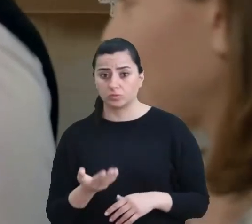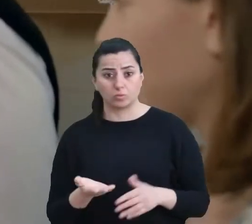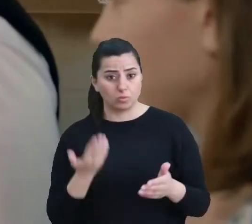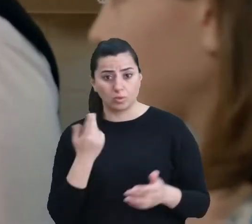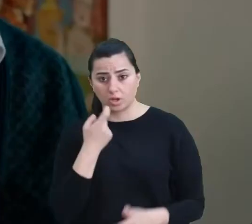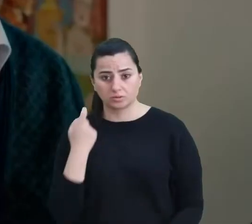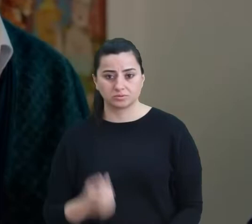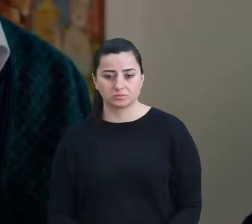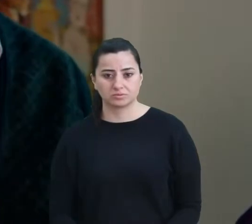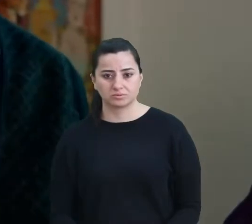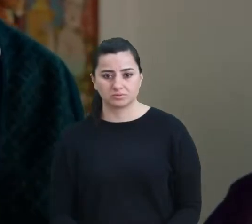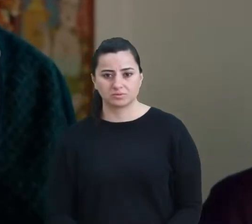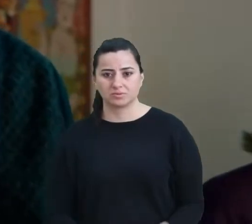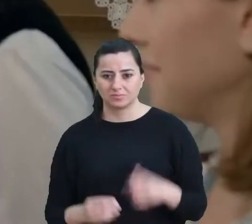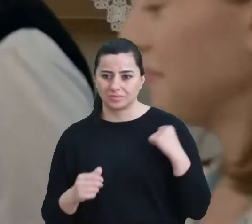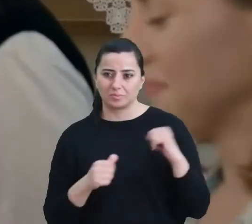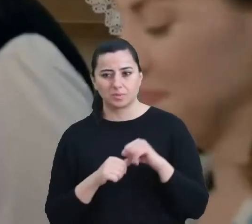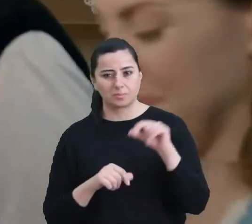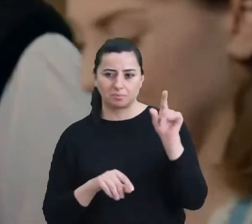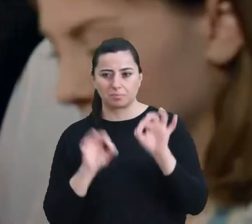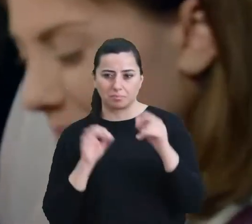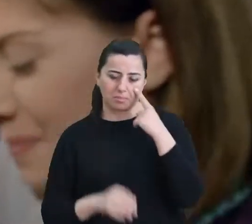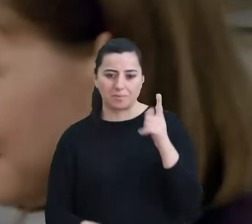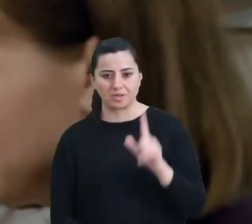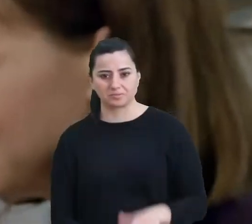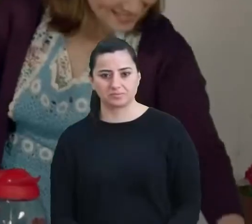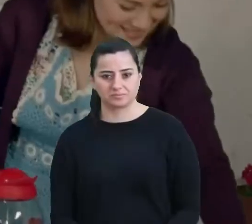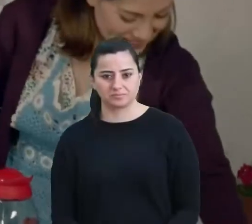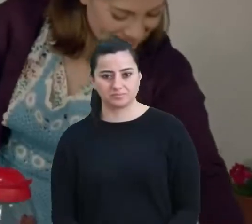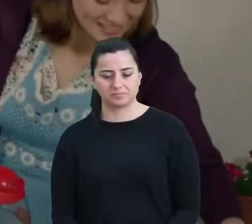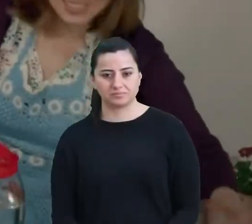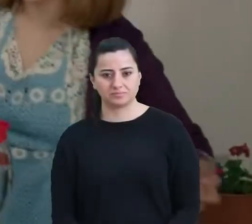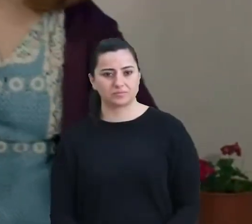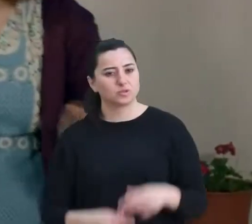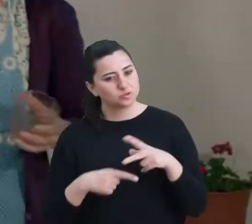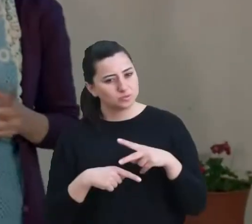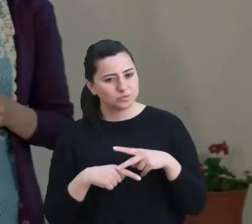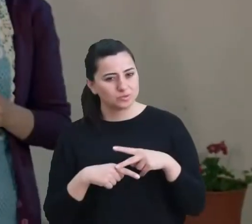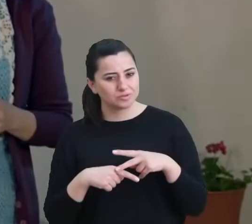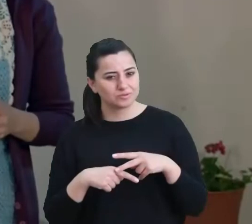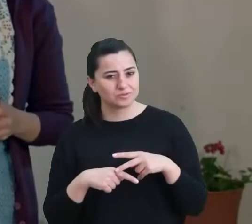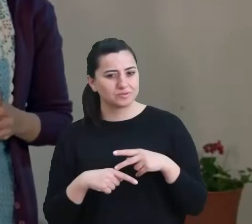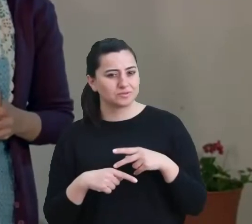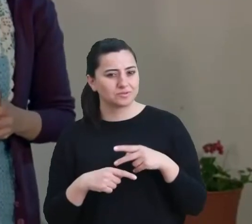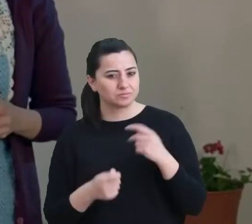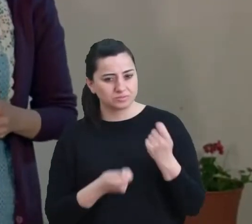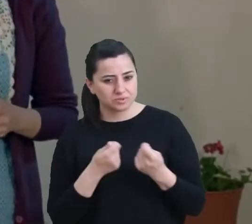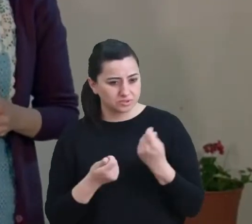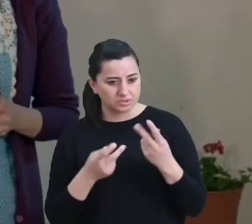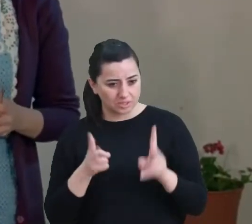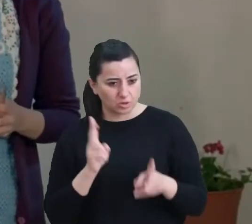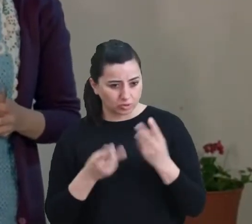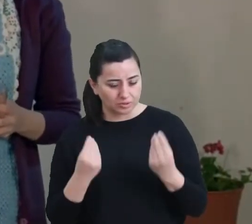Ha. Ben gene bir ara bir bakayım oraya. Ha? Zümrüt. Ha. Tiyatro işi nasıl gidiyor? Çalışıyorsunuz değil mi